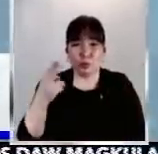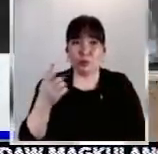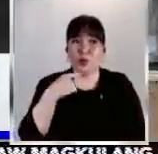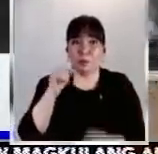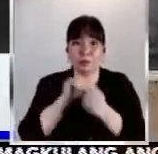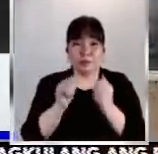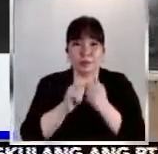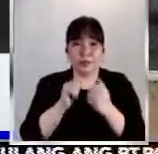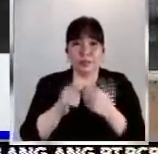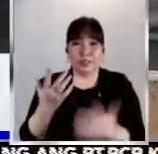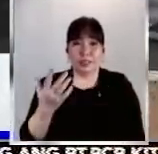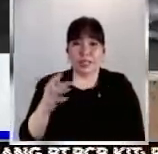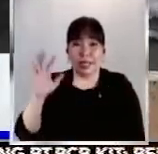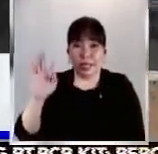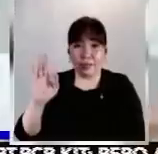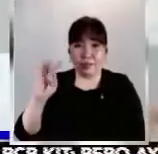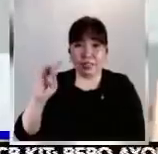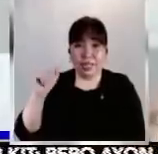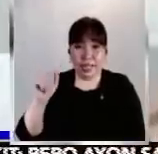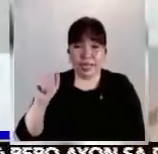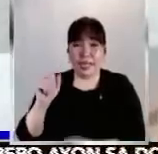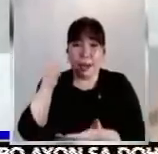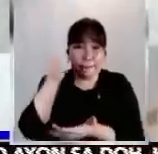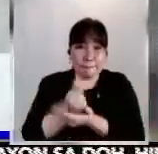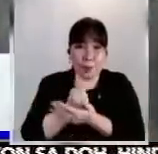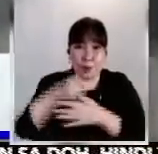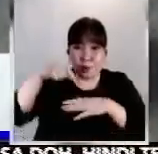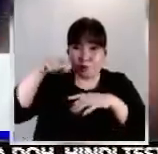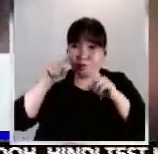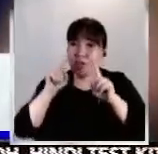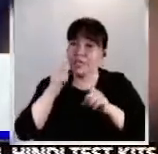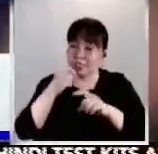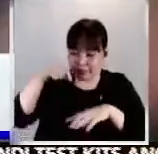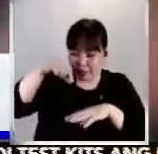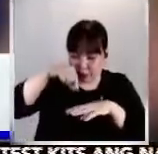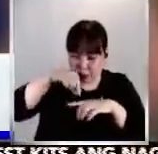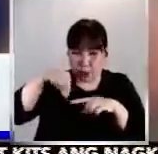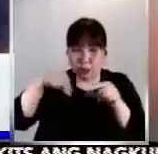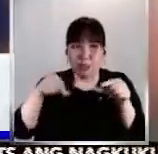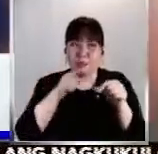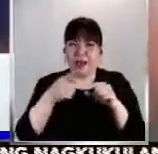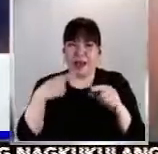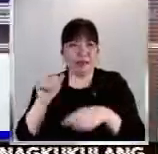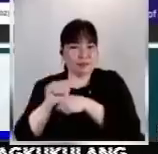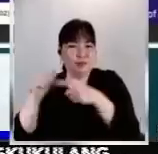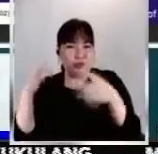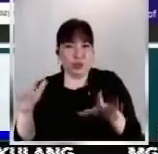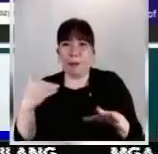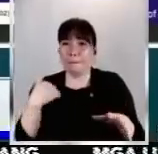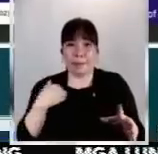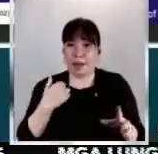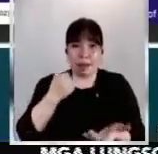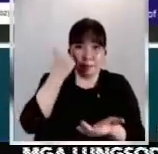mga FDA-approved antigen test na dapat ay trained health workers ang gumagawa. Wala pa raw aprobadong self-test kits.